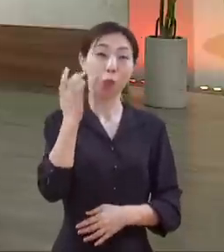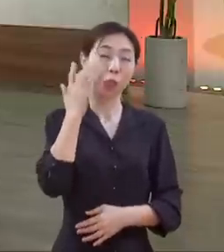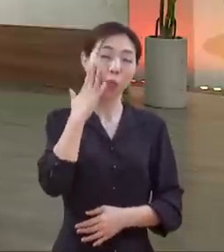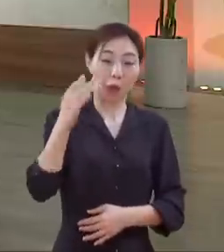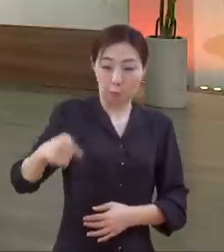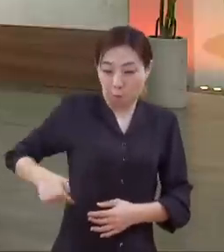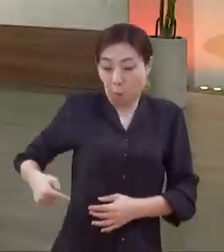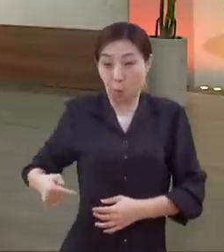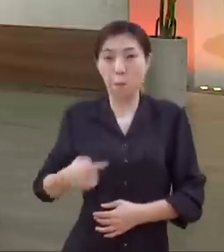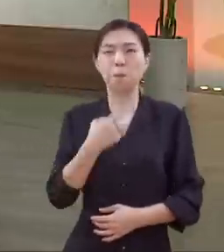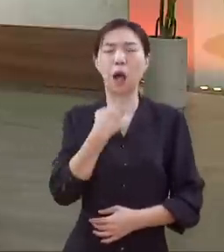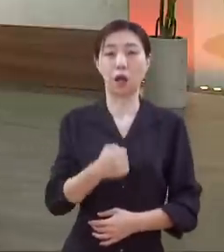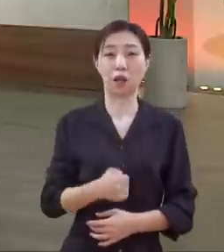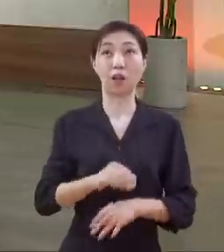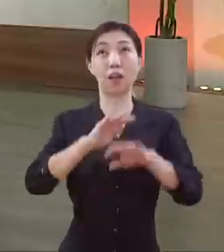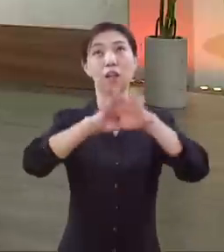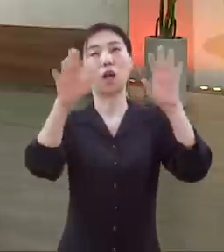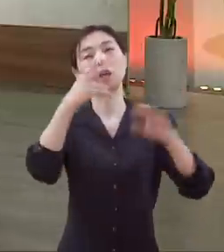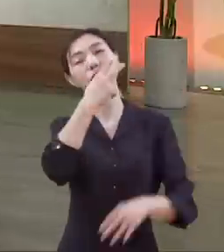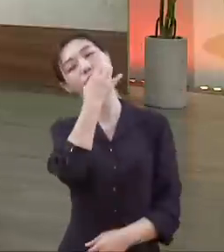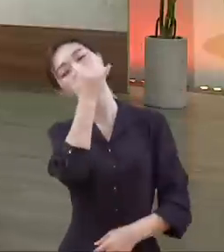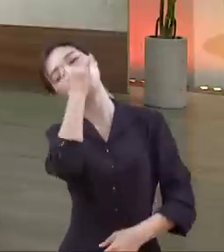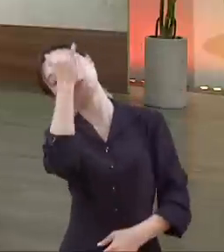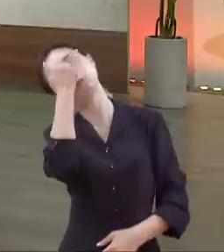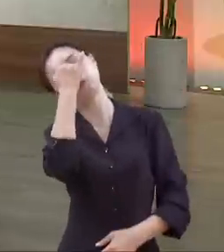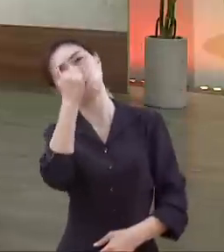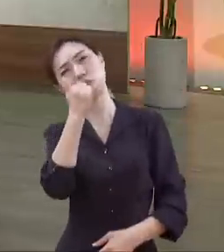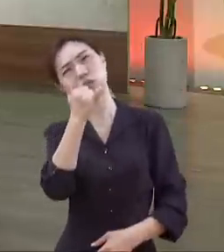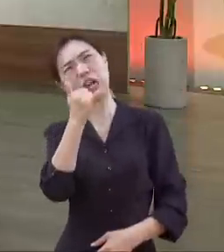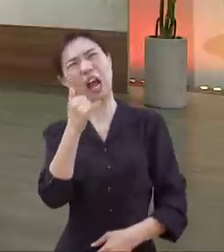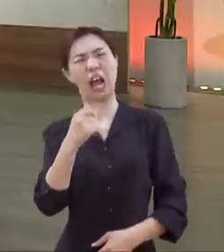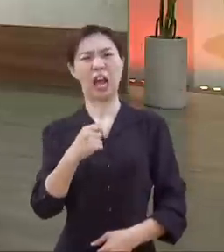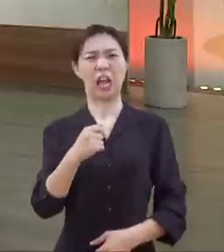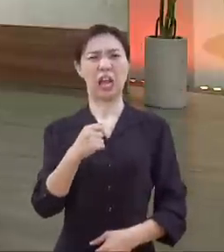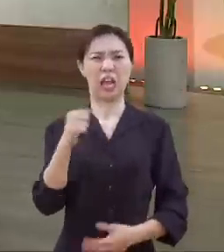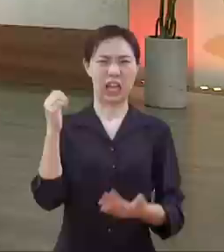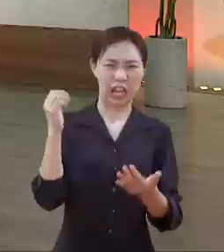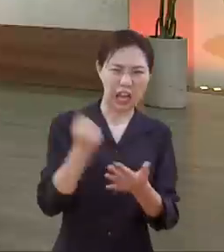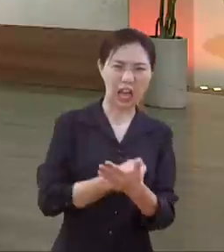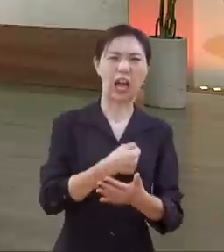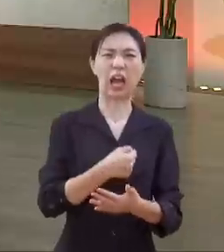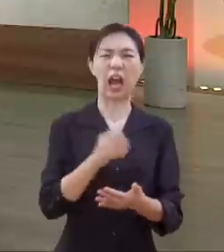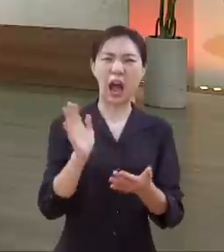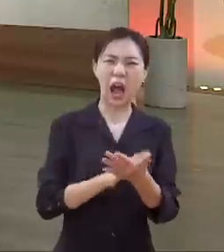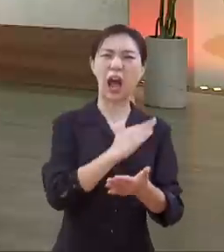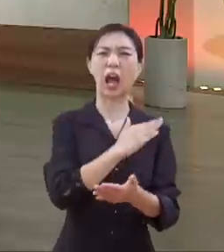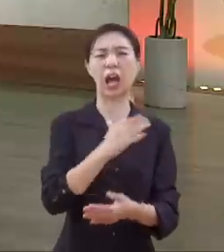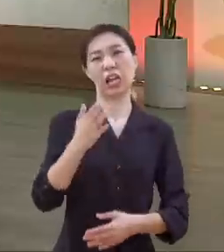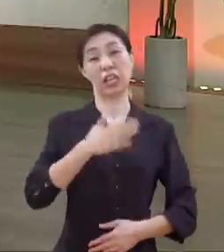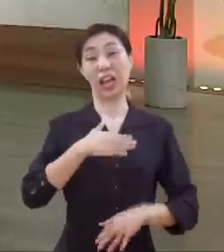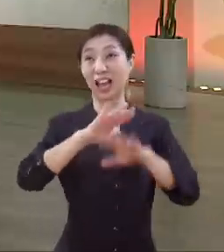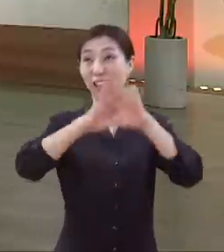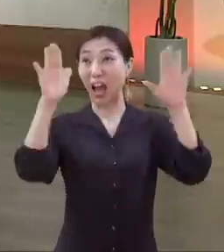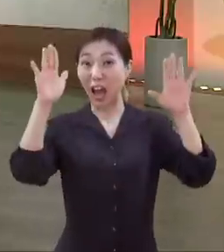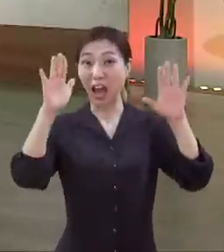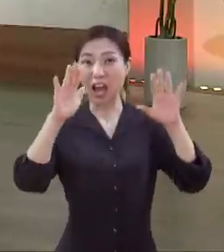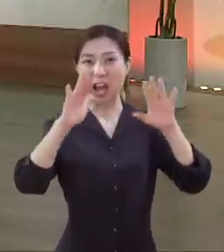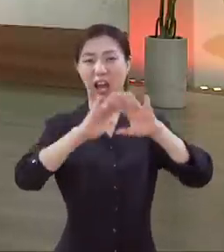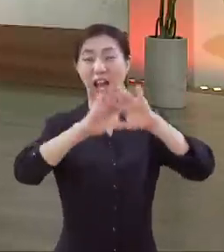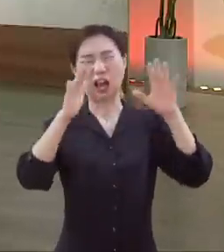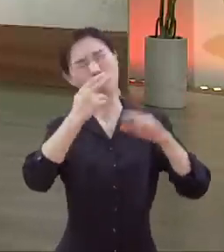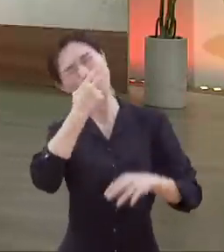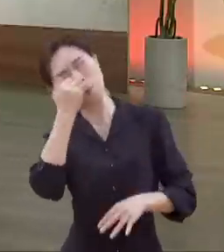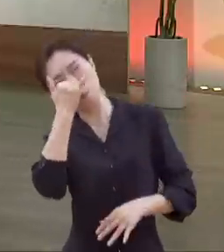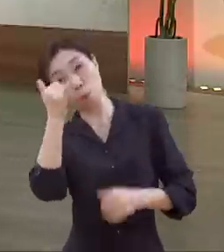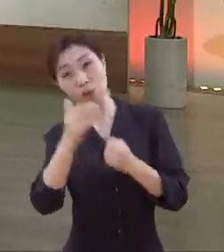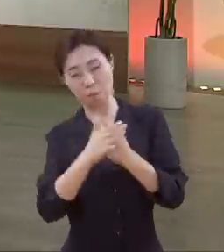벌 자고 낮잠 자고 있는데 낮잠 자고 있었어 말벌이 쌌나 공부하라고 말해 보니까